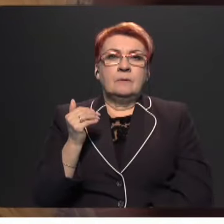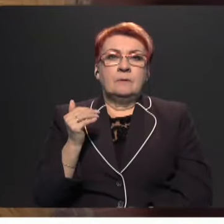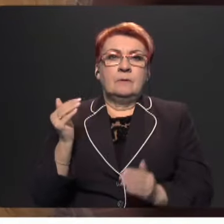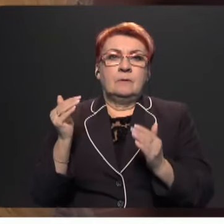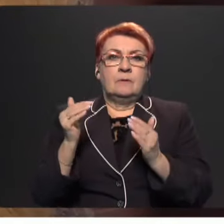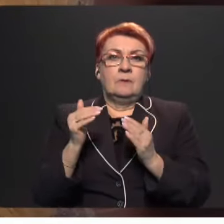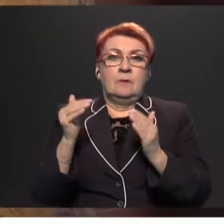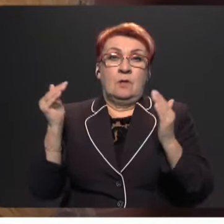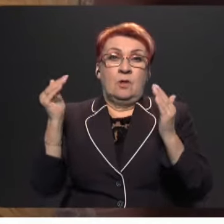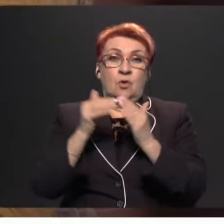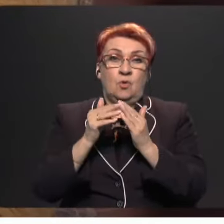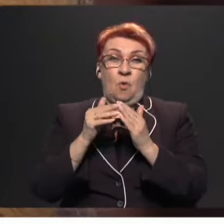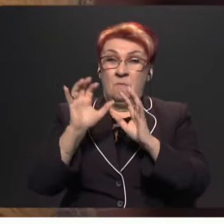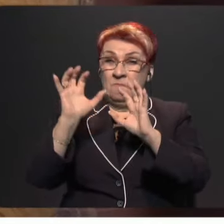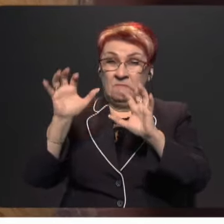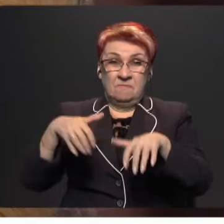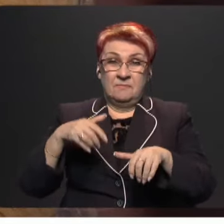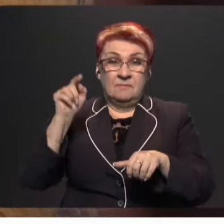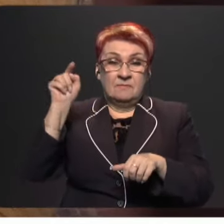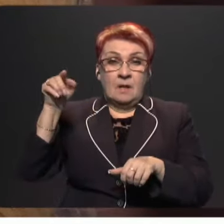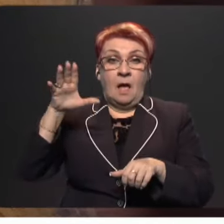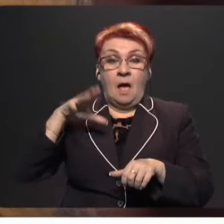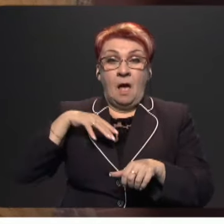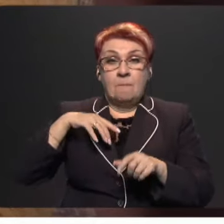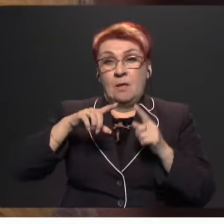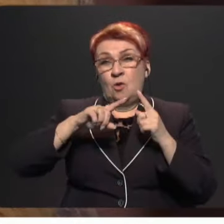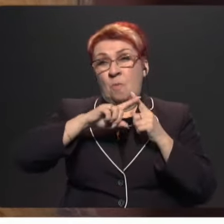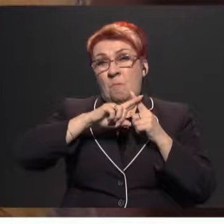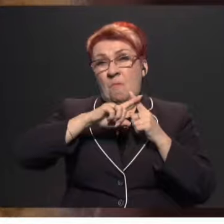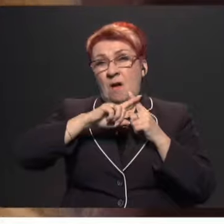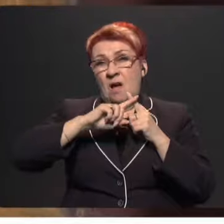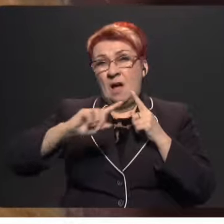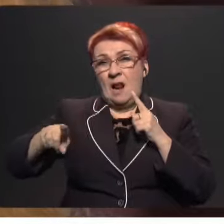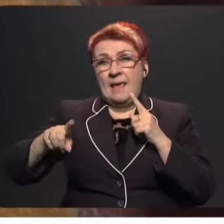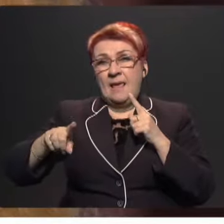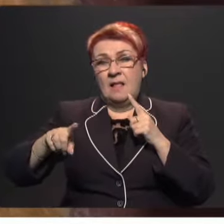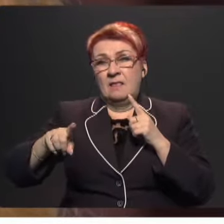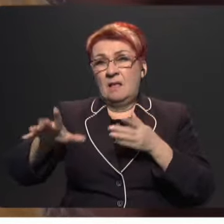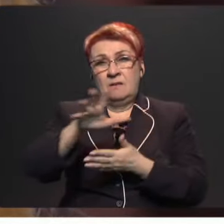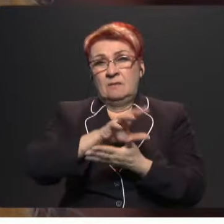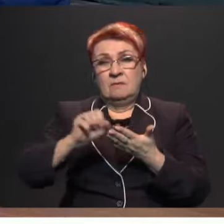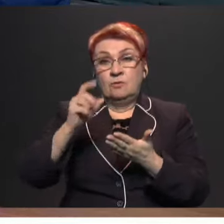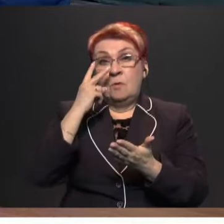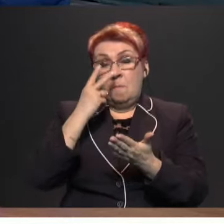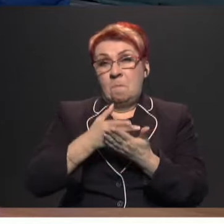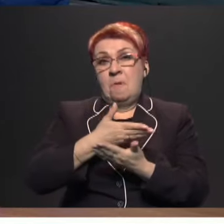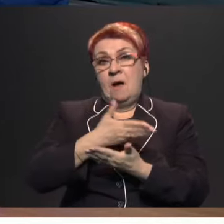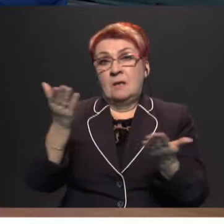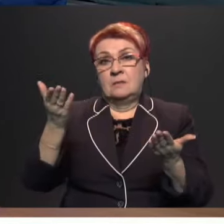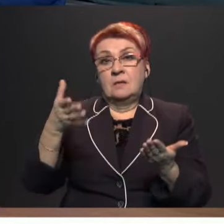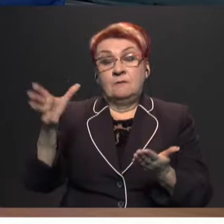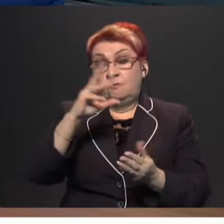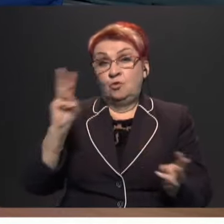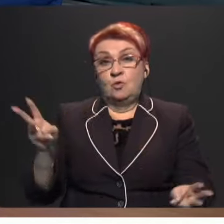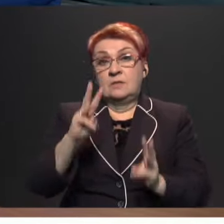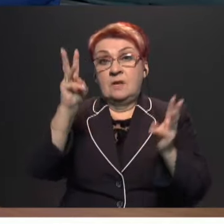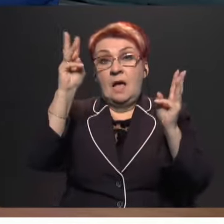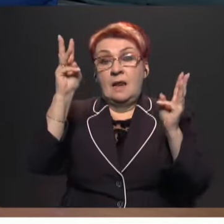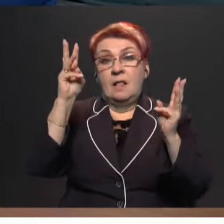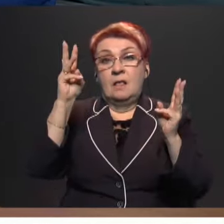сначала обчистили полностью, все вынесли, а потом ракетой разбомбили, чтобы показать, ребята, все сгорело, все в